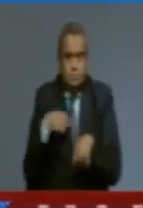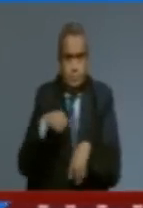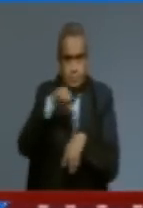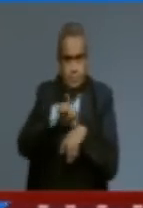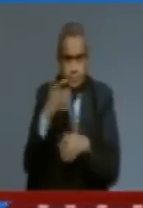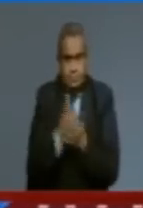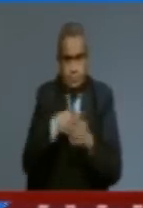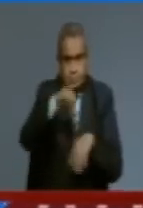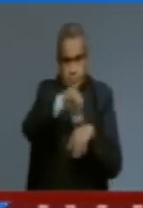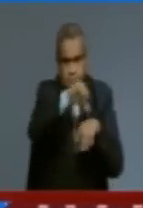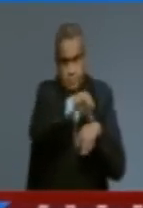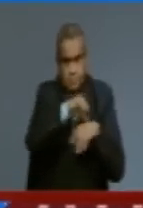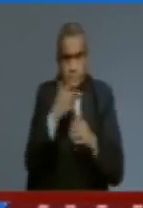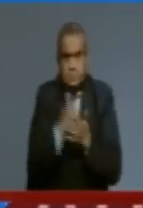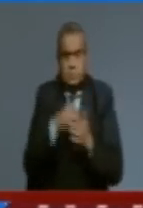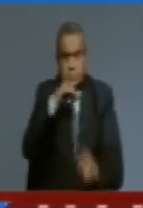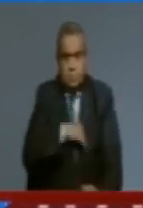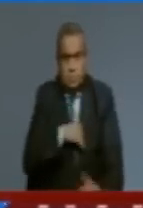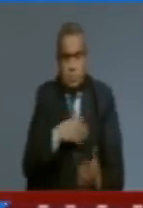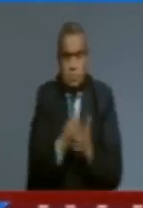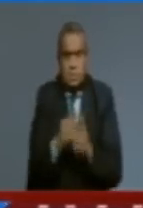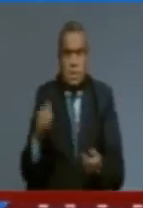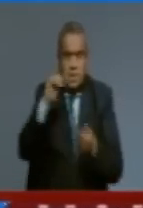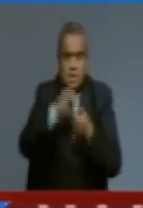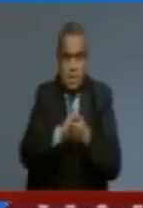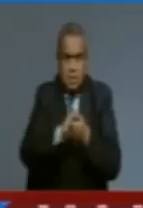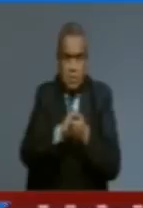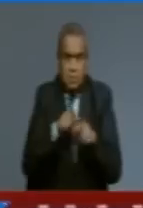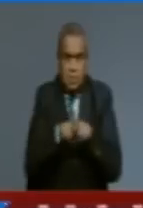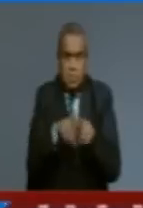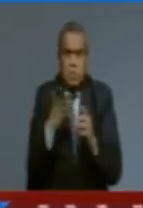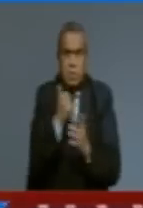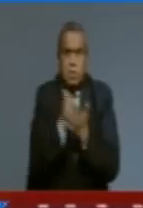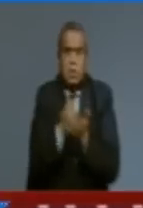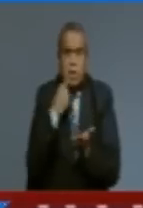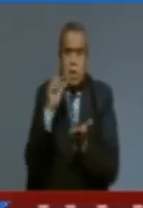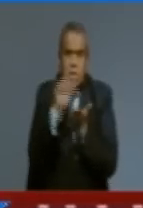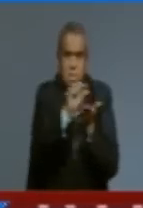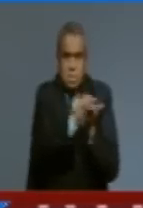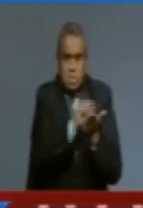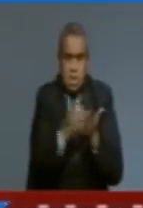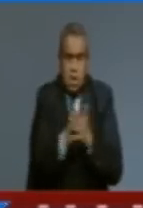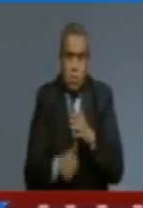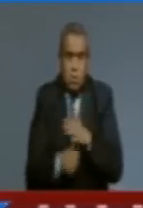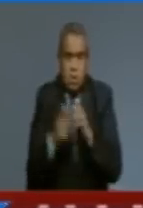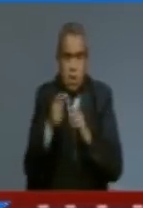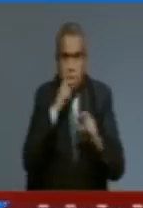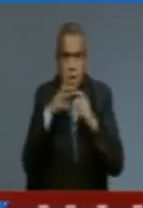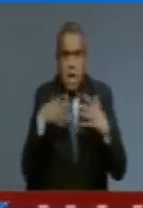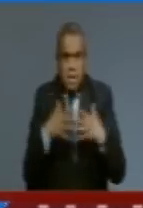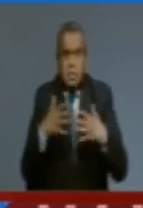الأخرى. نريد أن نتعاون عن كثب مع جميع الدول الأعداء في البنك.